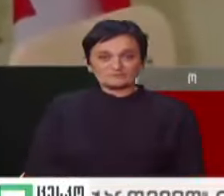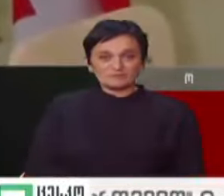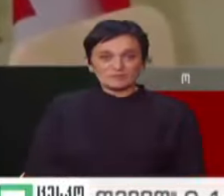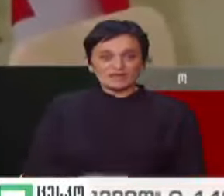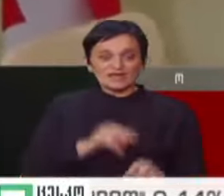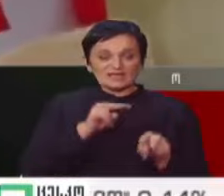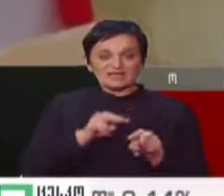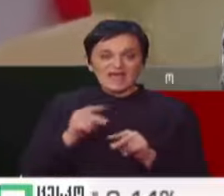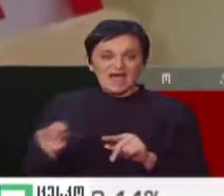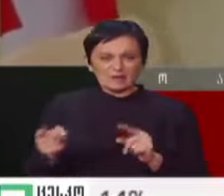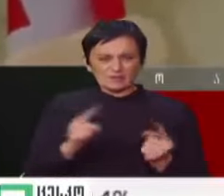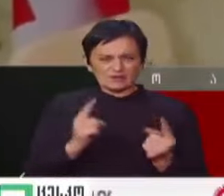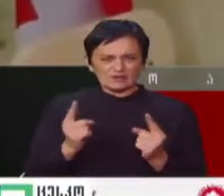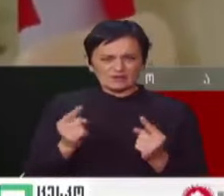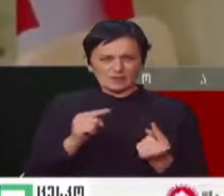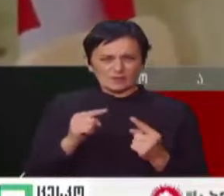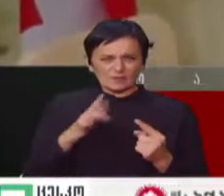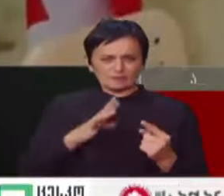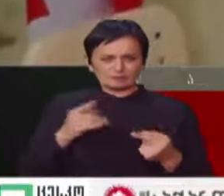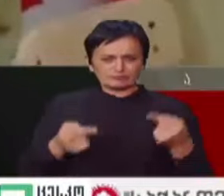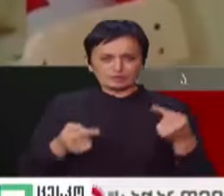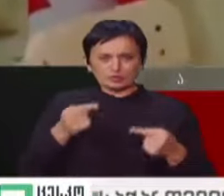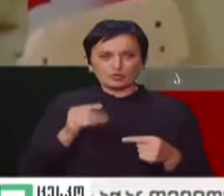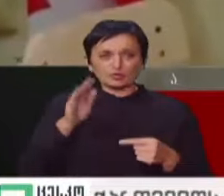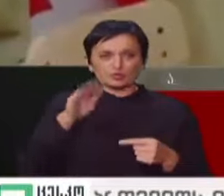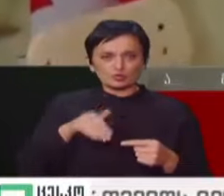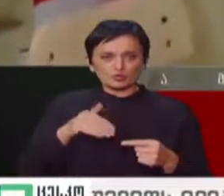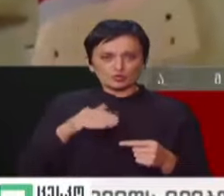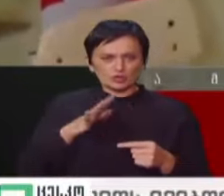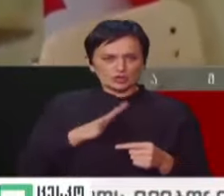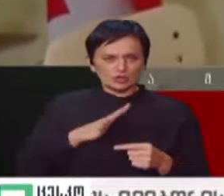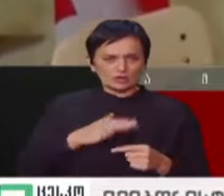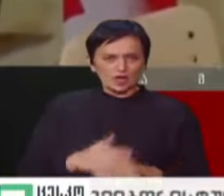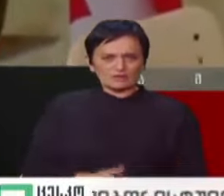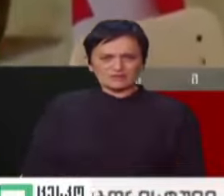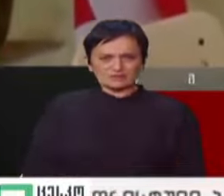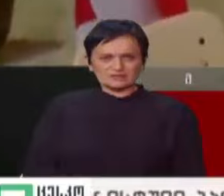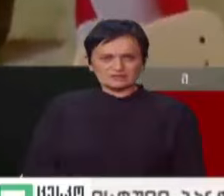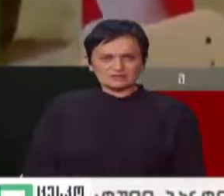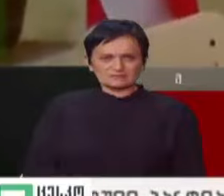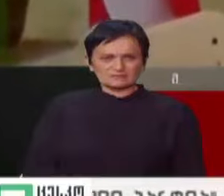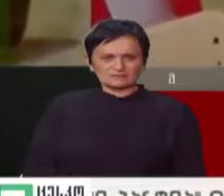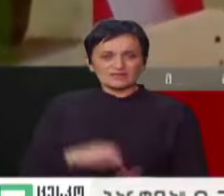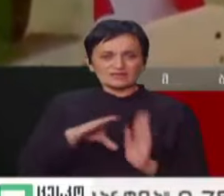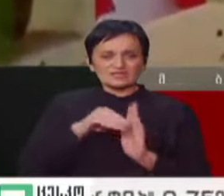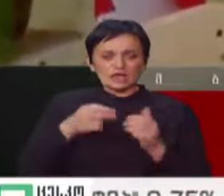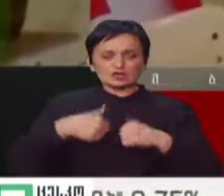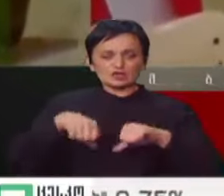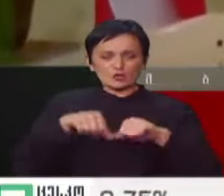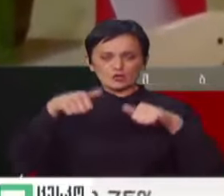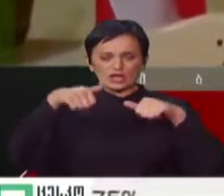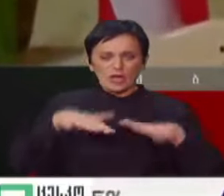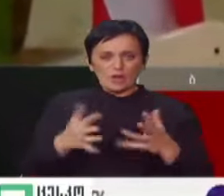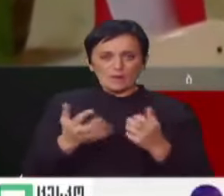corobost la expertii străini comisiei să urșoareze. Tunca, mandroi este sub problema risagorului. Sau măsura ce unde comisia mi-a rogat să